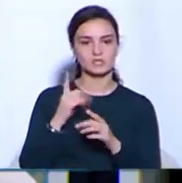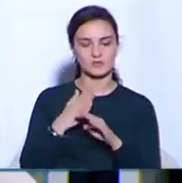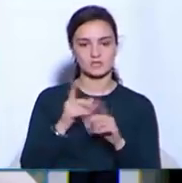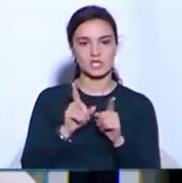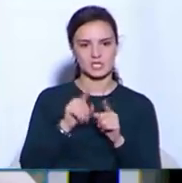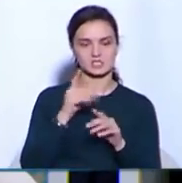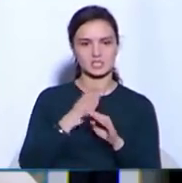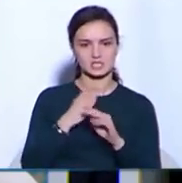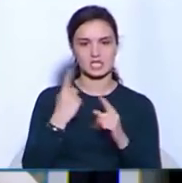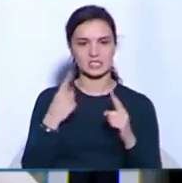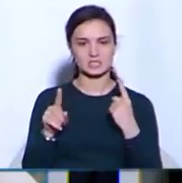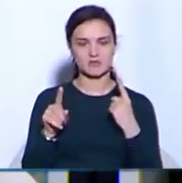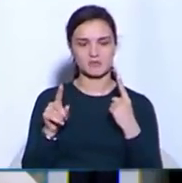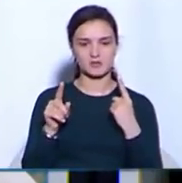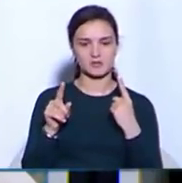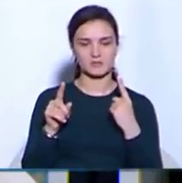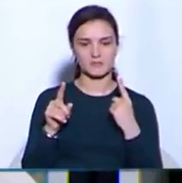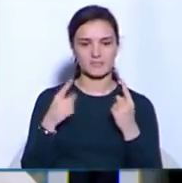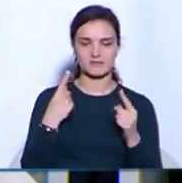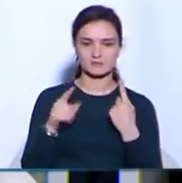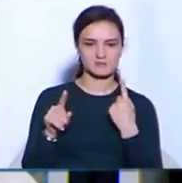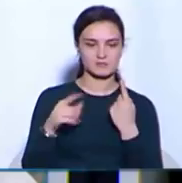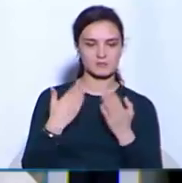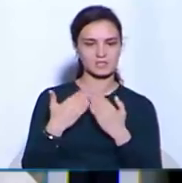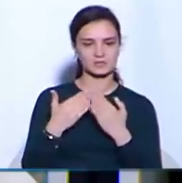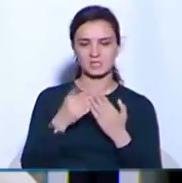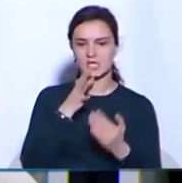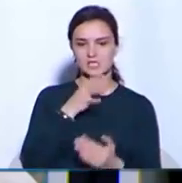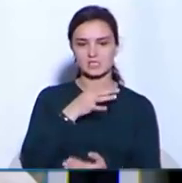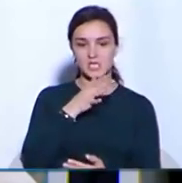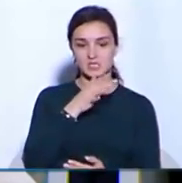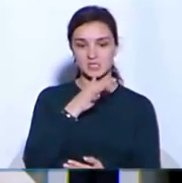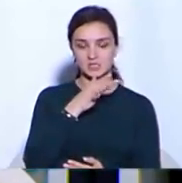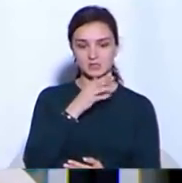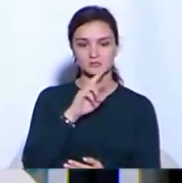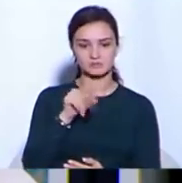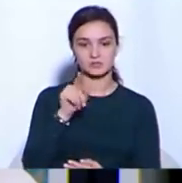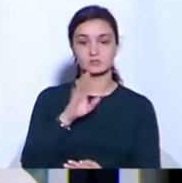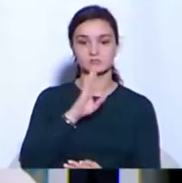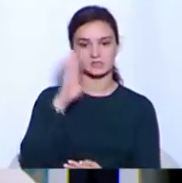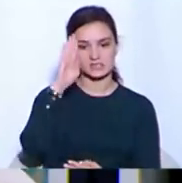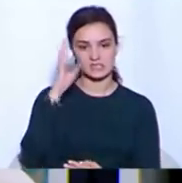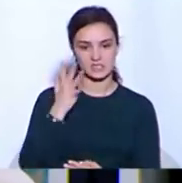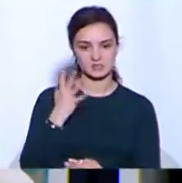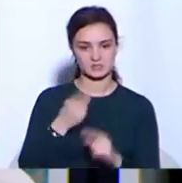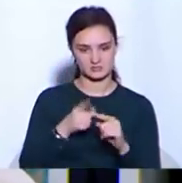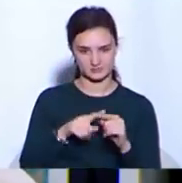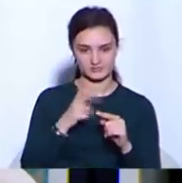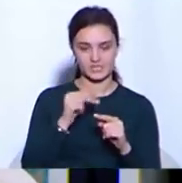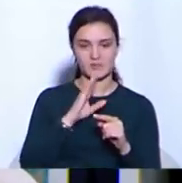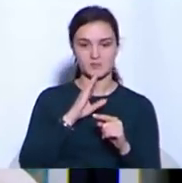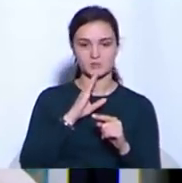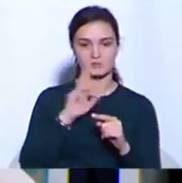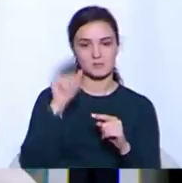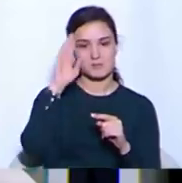აქაც შემოდის განსხვავება, როგორც განმასხვავებელი ფაქტორი, მაგალითად ასაკი და თქვენ წარმოედგინეთ სქესიც. ანუ